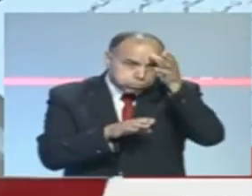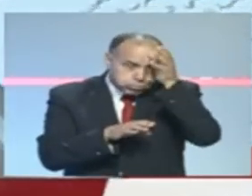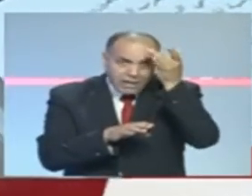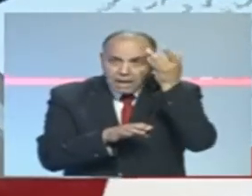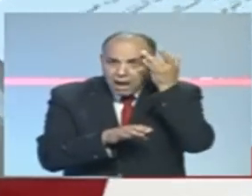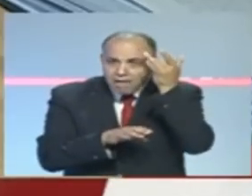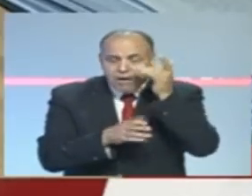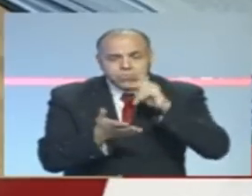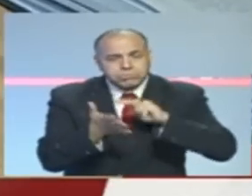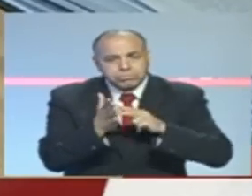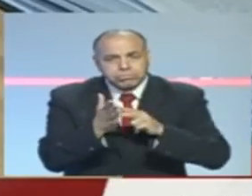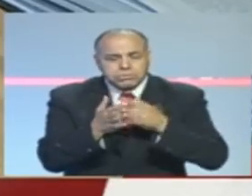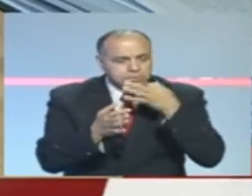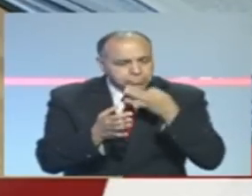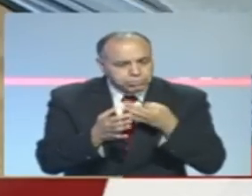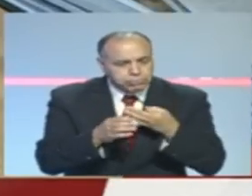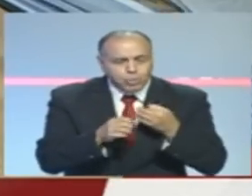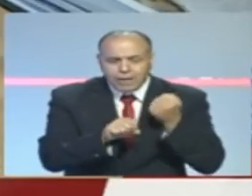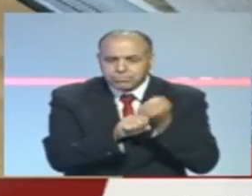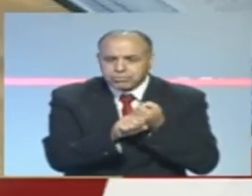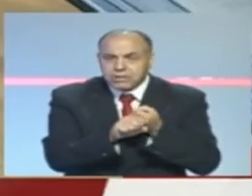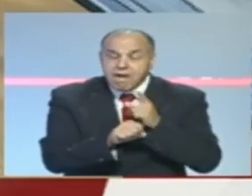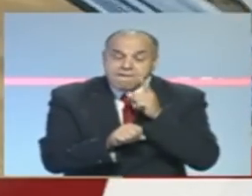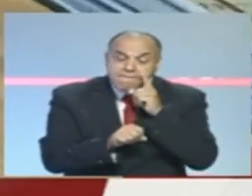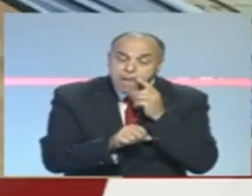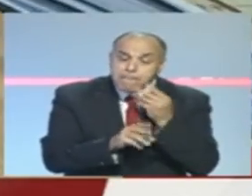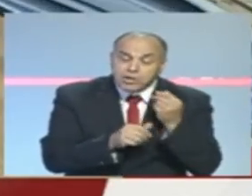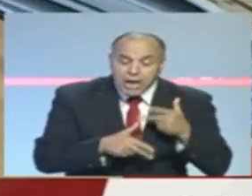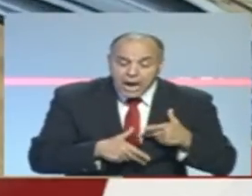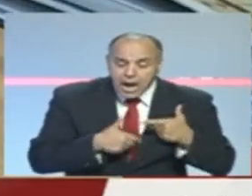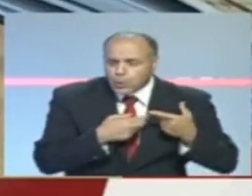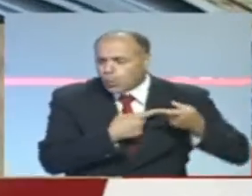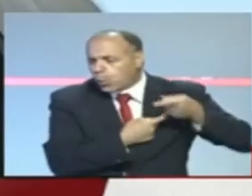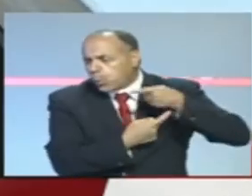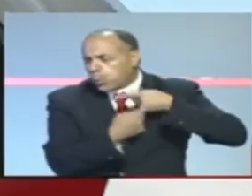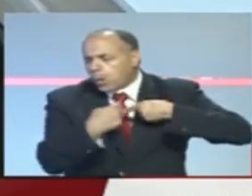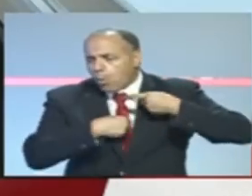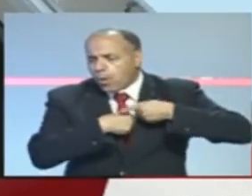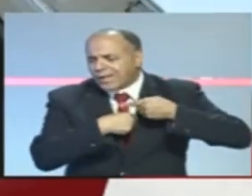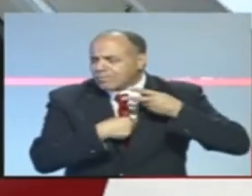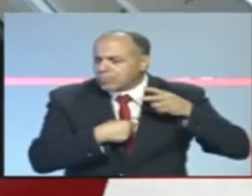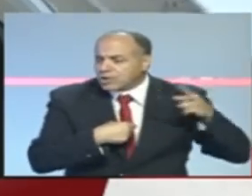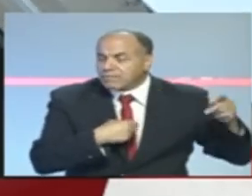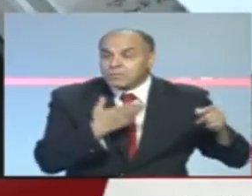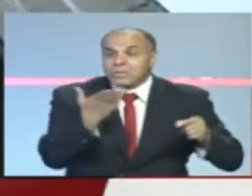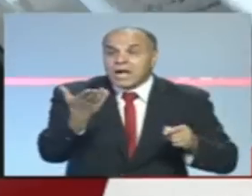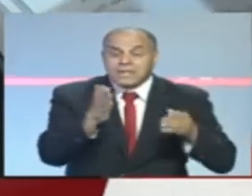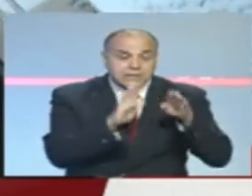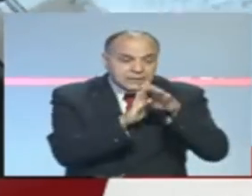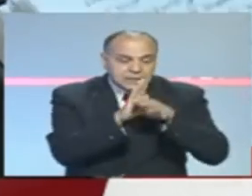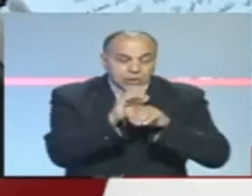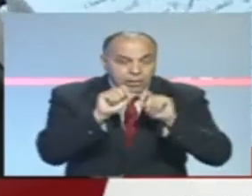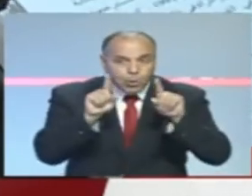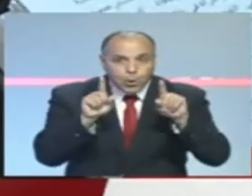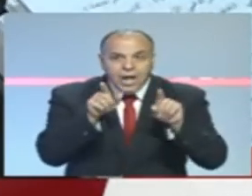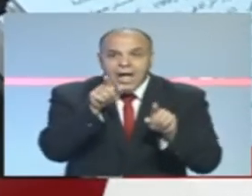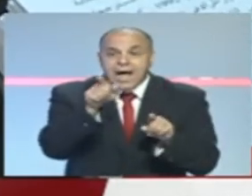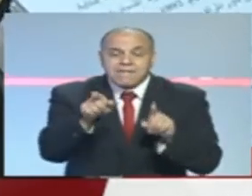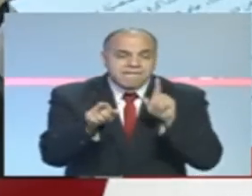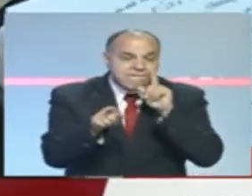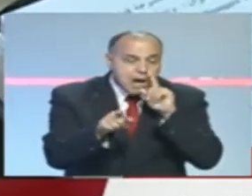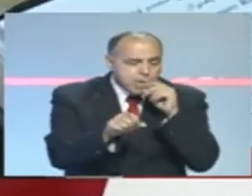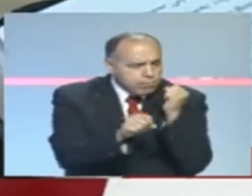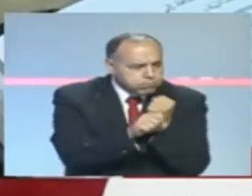والفن والالتزام والنضال لنساء عايشنا حقبات و عصور مختلفه تم تسليط الضوء على مسارات هن